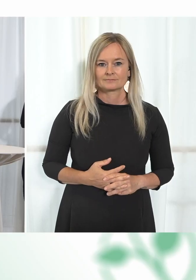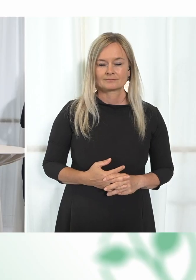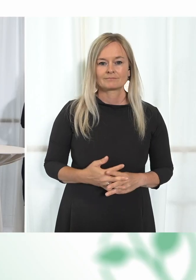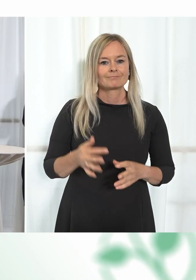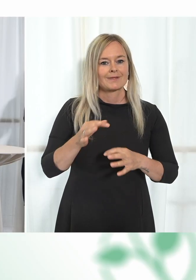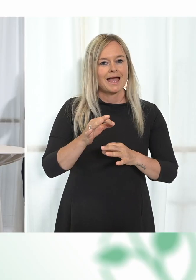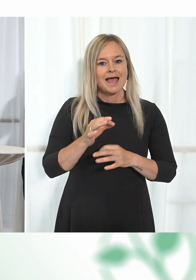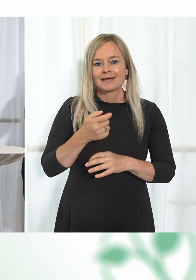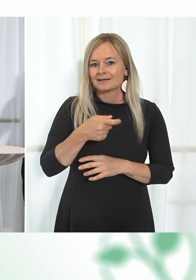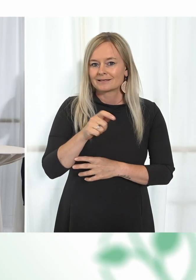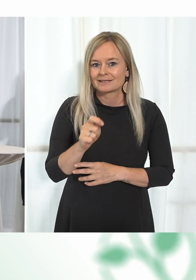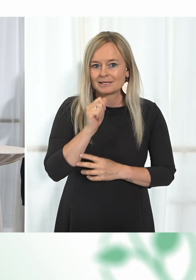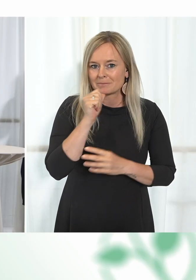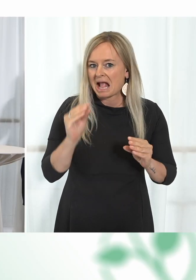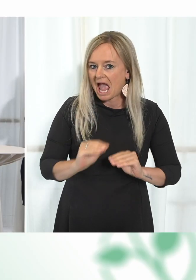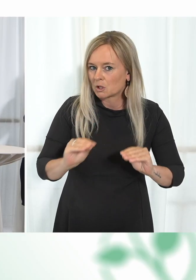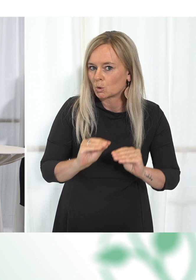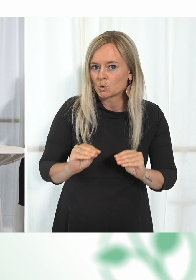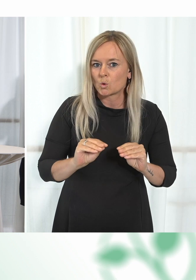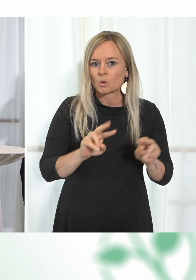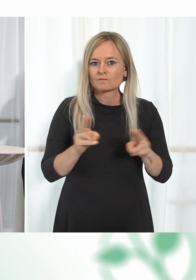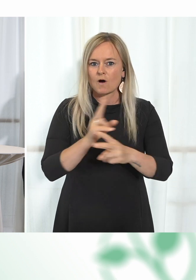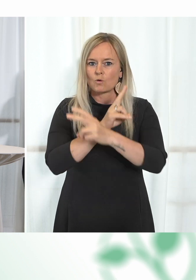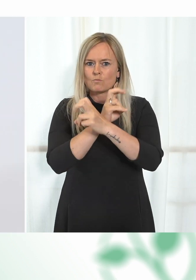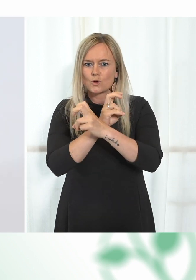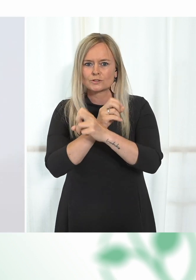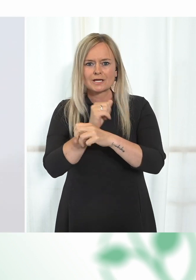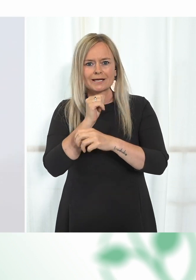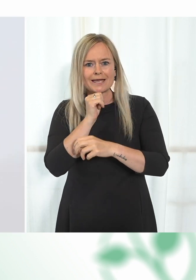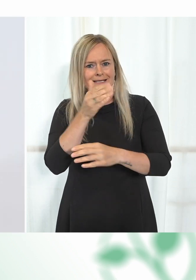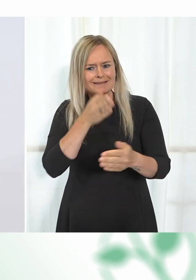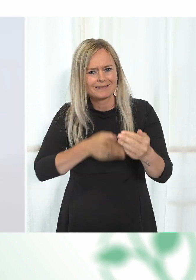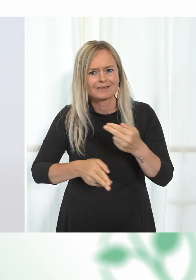Es gibt wirklich keinen Grund, warum Österreich nicht diese Vorreiterrolle, die sie auch schon